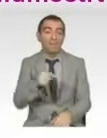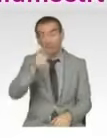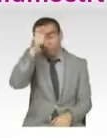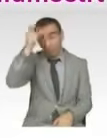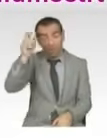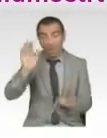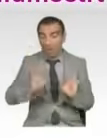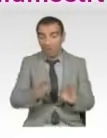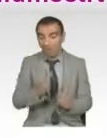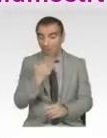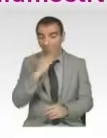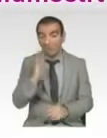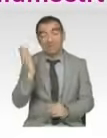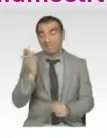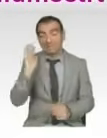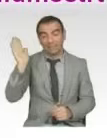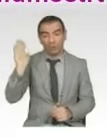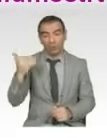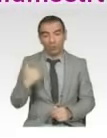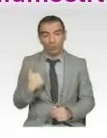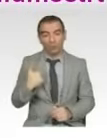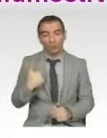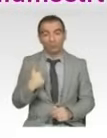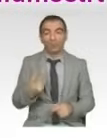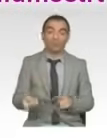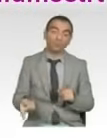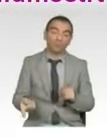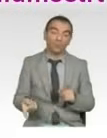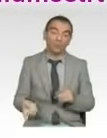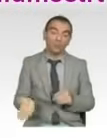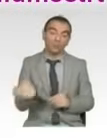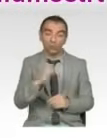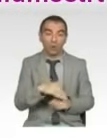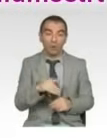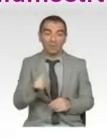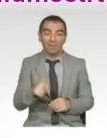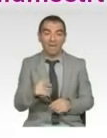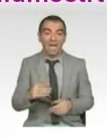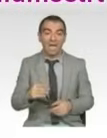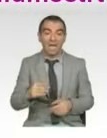Türkiye'de kalmadın? Yok, yok, gidiyordum. Evet. Sonra da işte